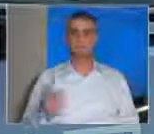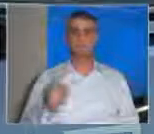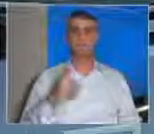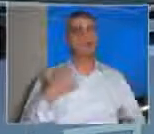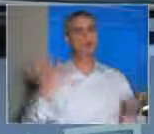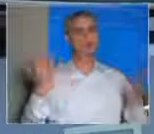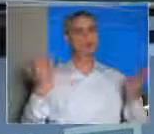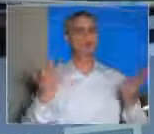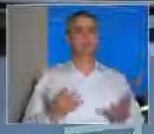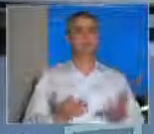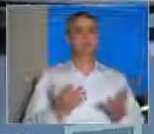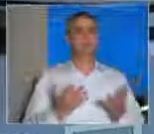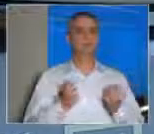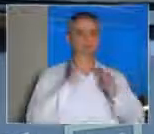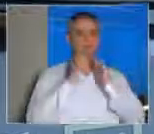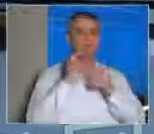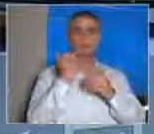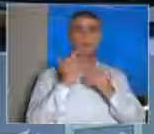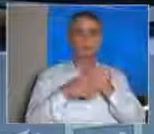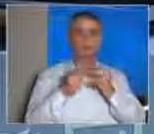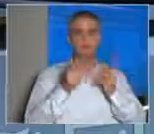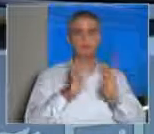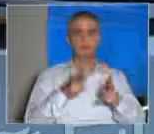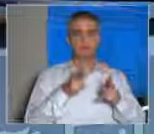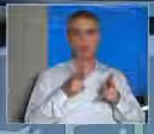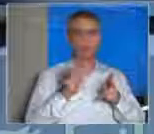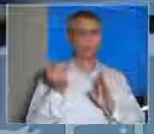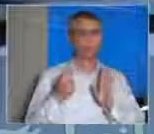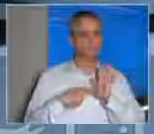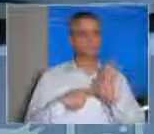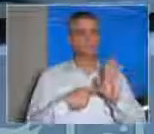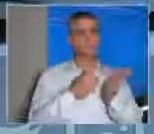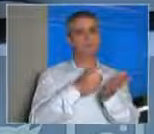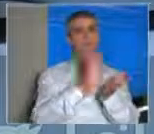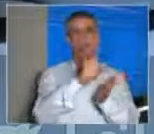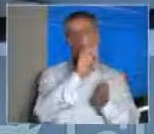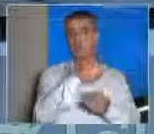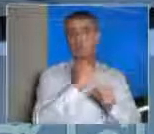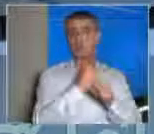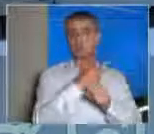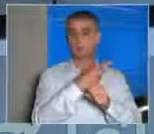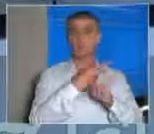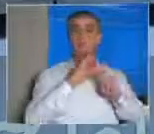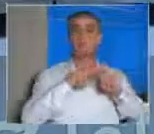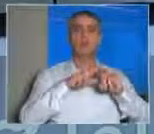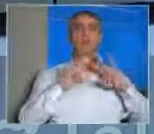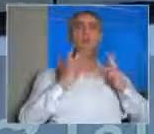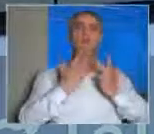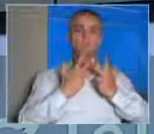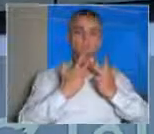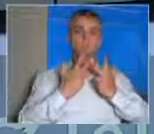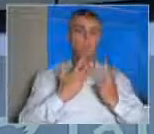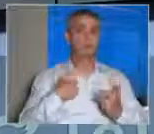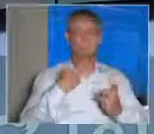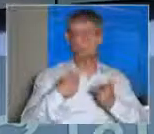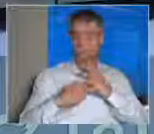מוצלים מהתקשורת, שכן בסופו של דבר יכולה לקום ולהוקיע את המעשים, ואז הציבור, עוד פעם אני